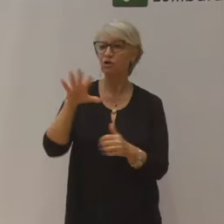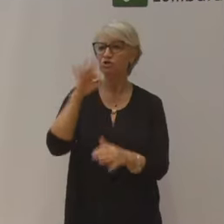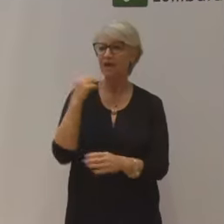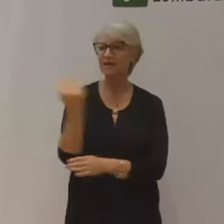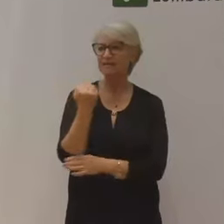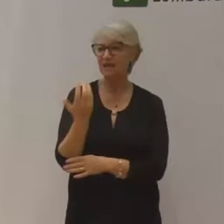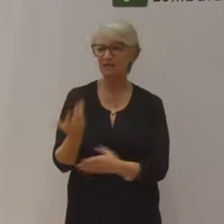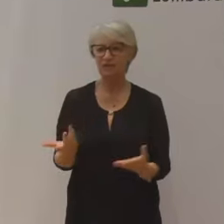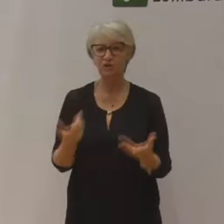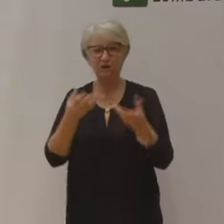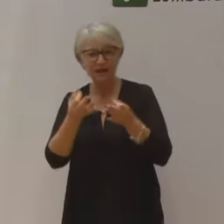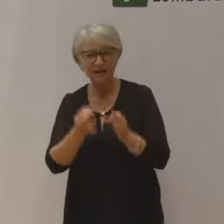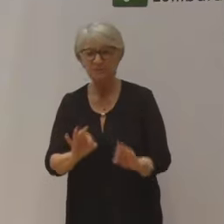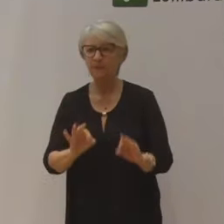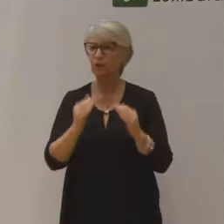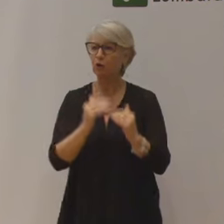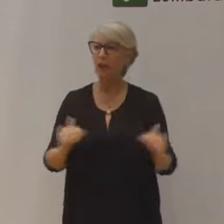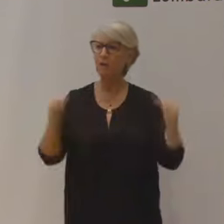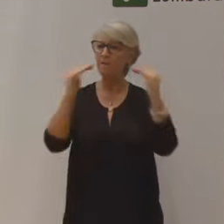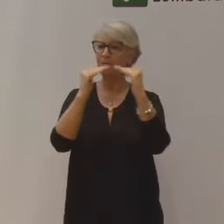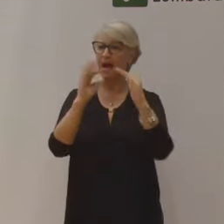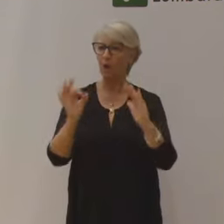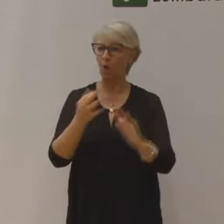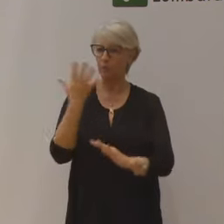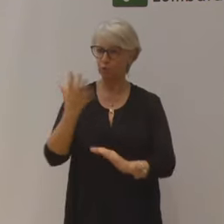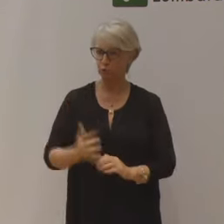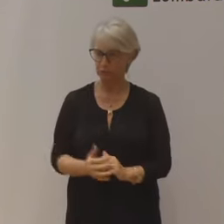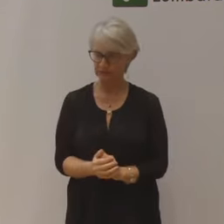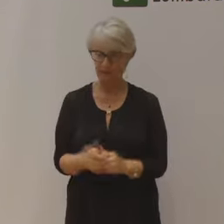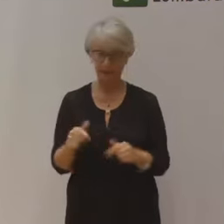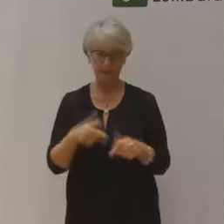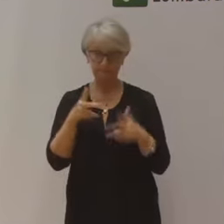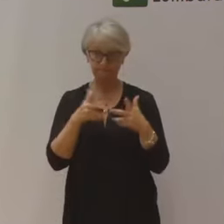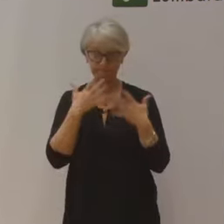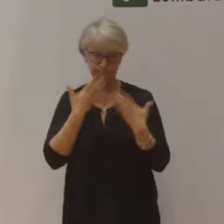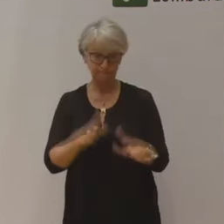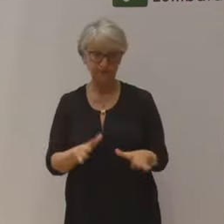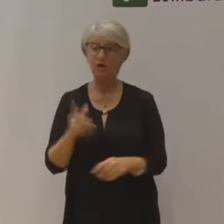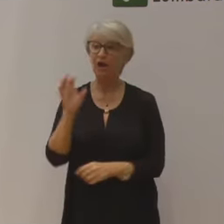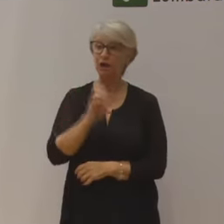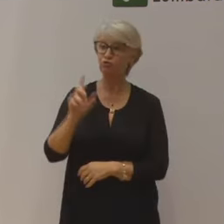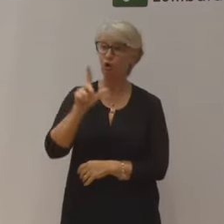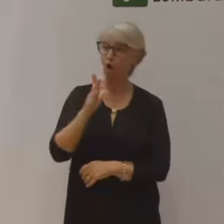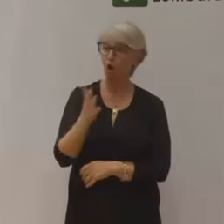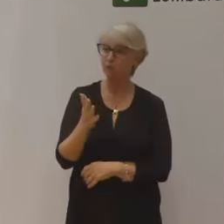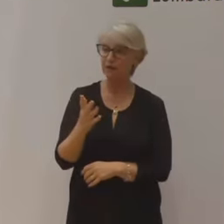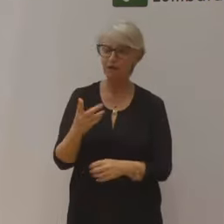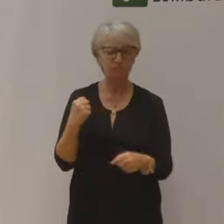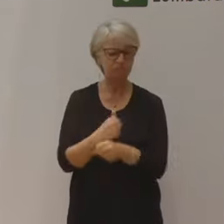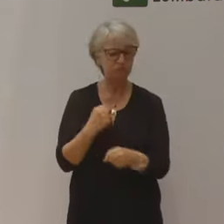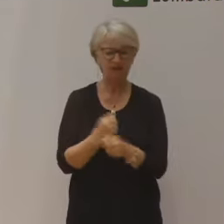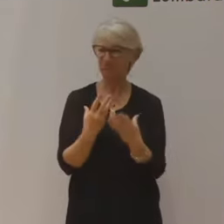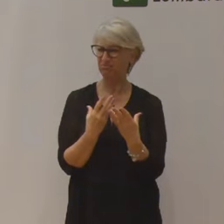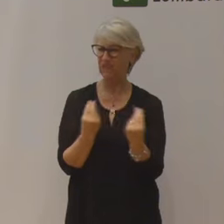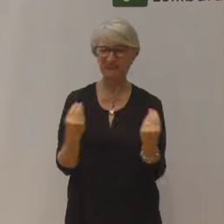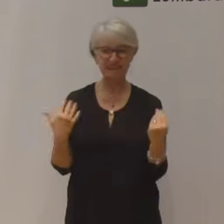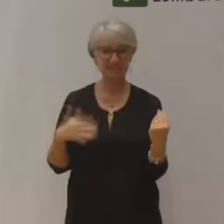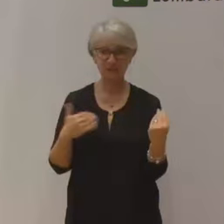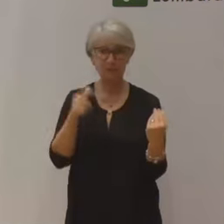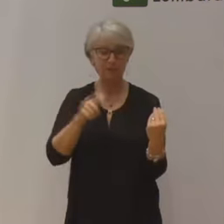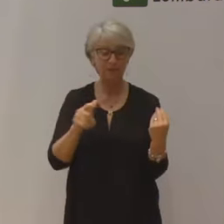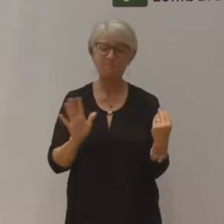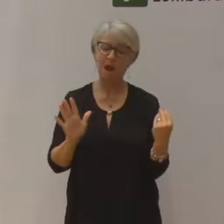del principio delle pari opportunità. Concludo questo mio intervento affermando che Regione Lombardia sino ad oggi ha fatto tantissimo per queste persone,